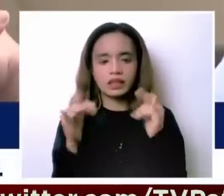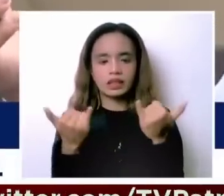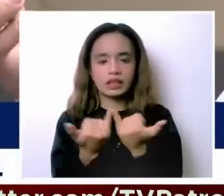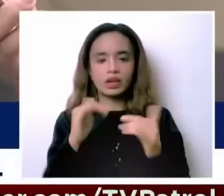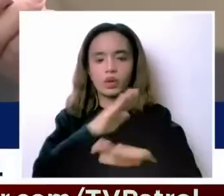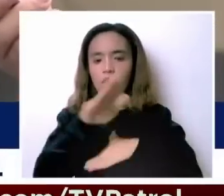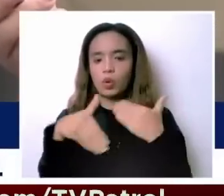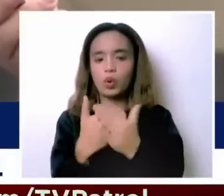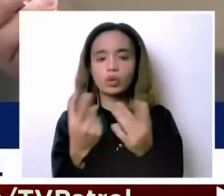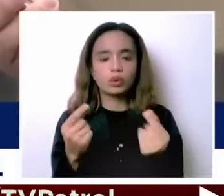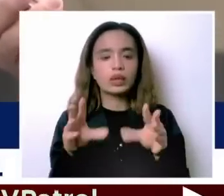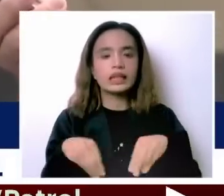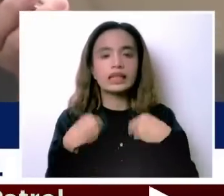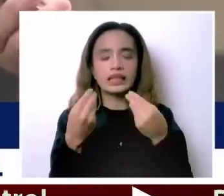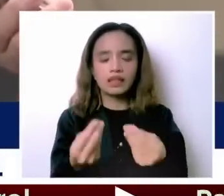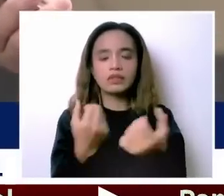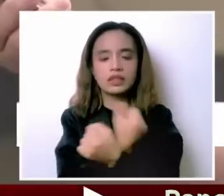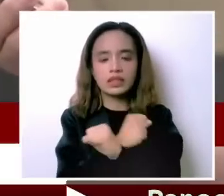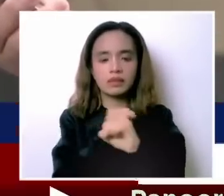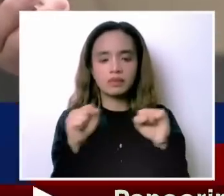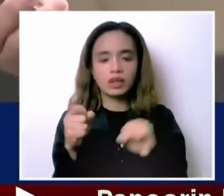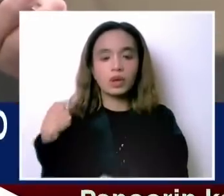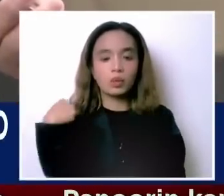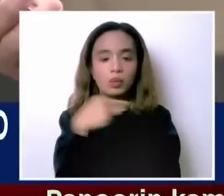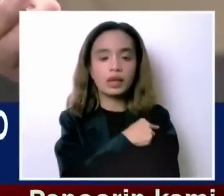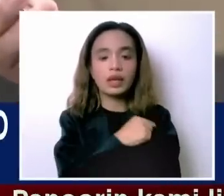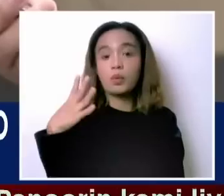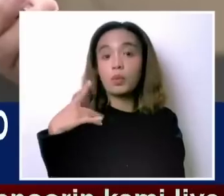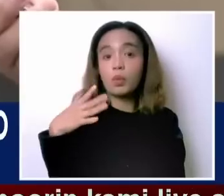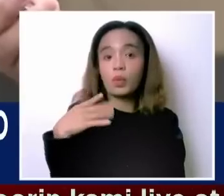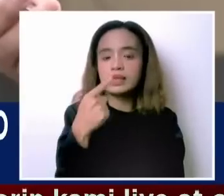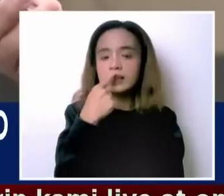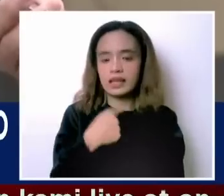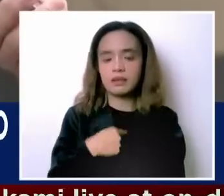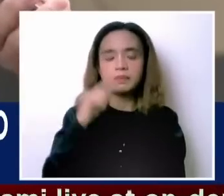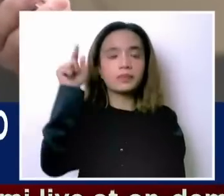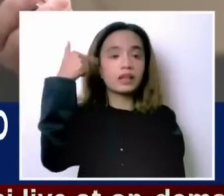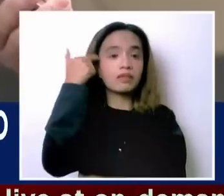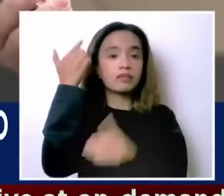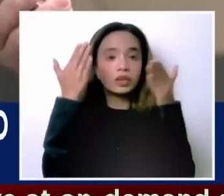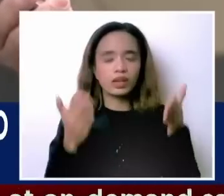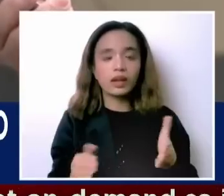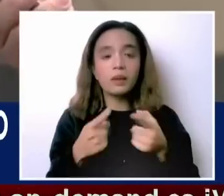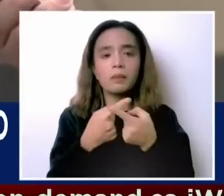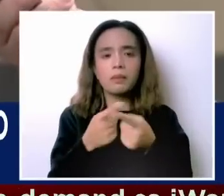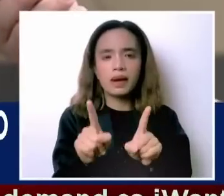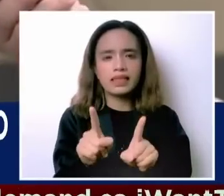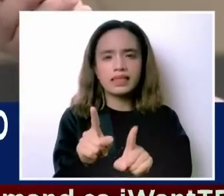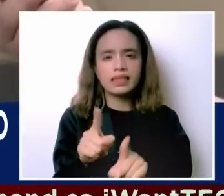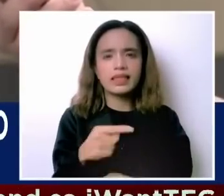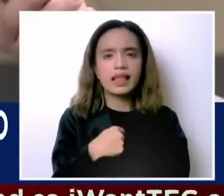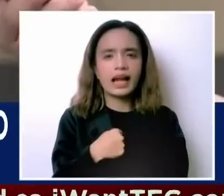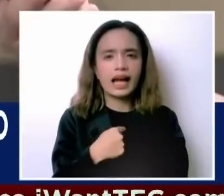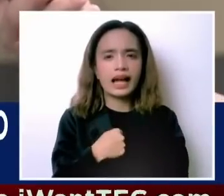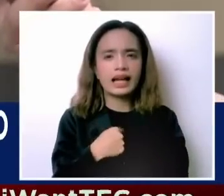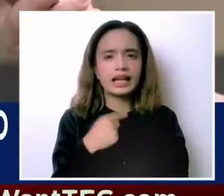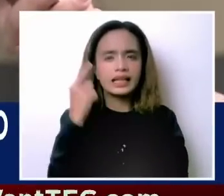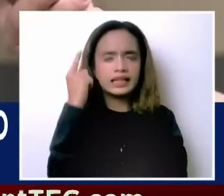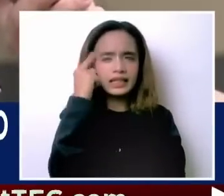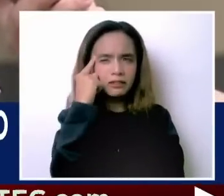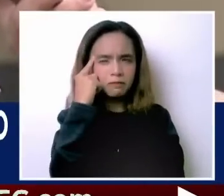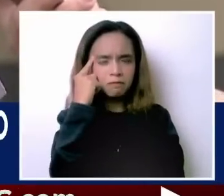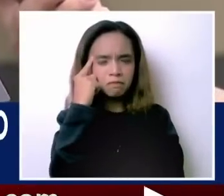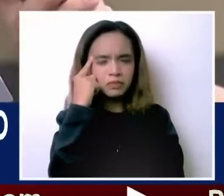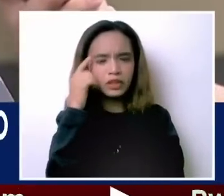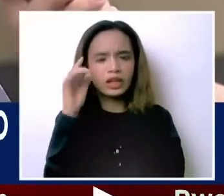safe water. So we will just wait for the statement of the governor. But I think we're doing enough. So ngayon monitoring